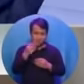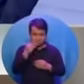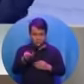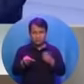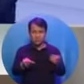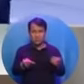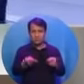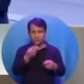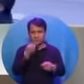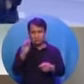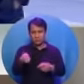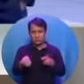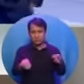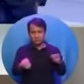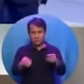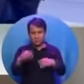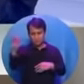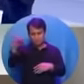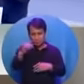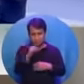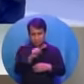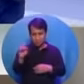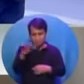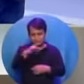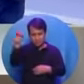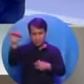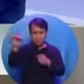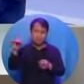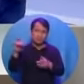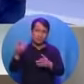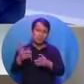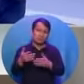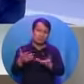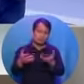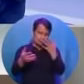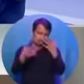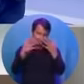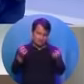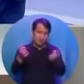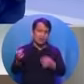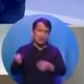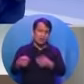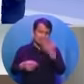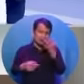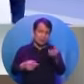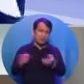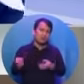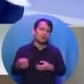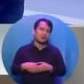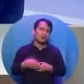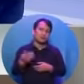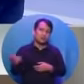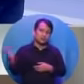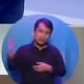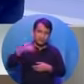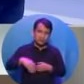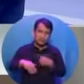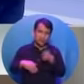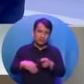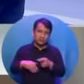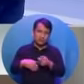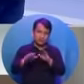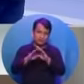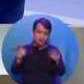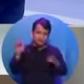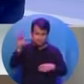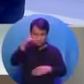daw. Utusan ka lang niya patayin yung ilaw. Nagagalit ka lagad. Ay, hindi po, sir. Ay, magdamaga naman po sa araw-araw po naman nakabukas po